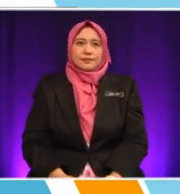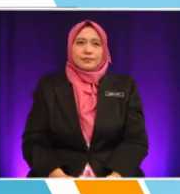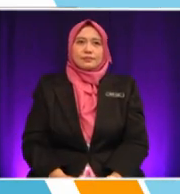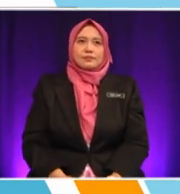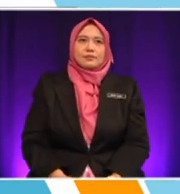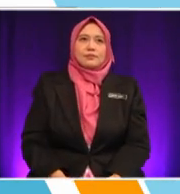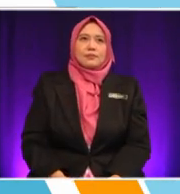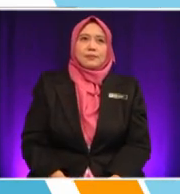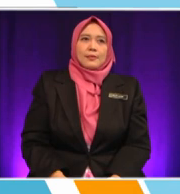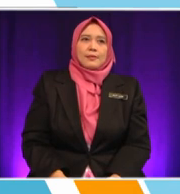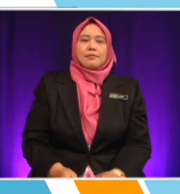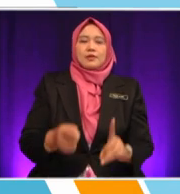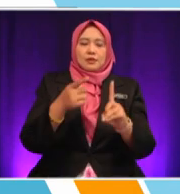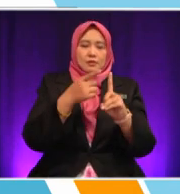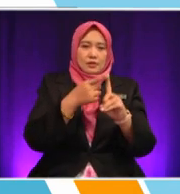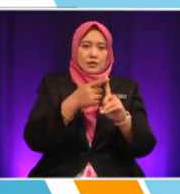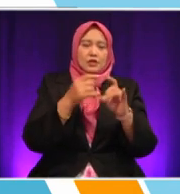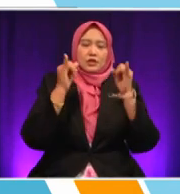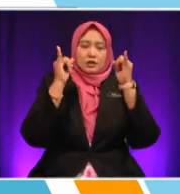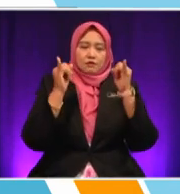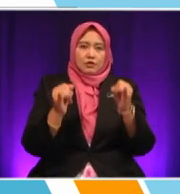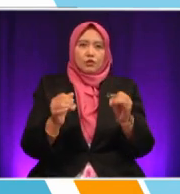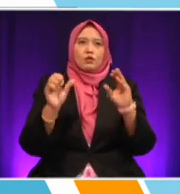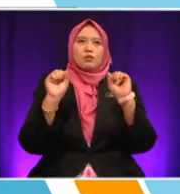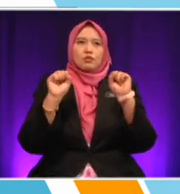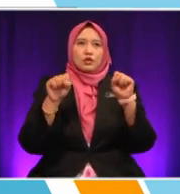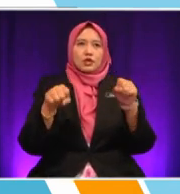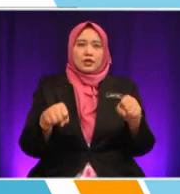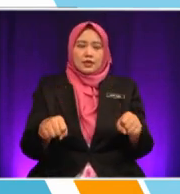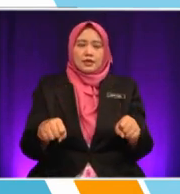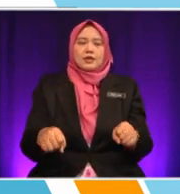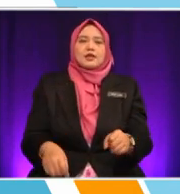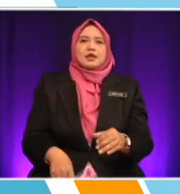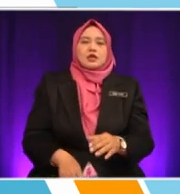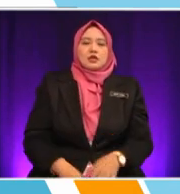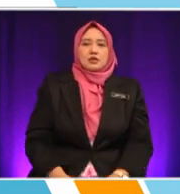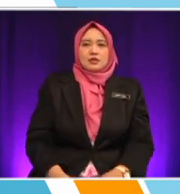individu boleh di dakwah sebab individu boleh didakwah